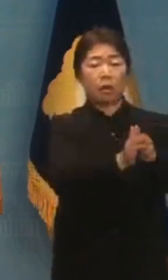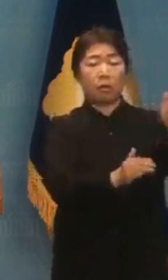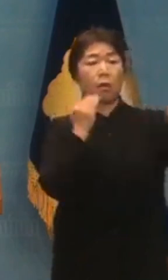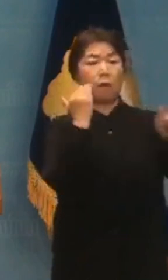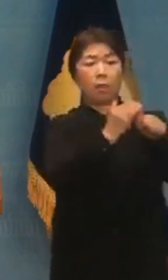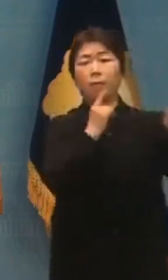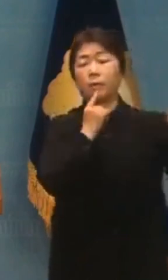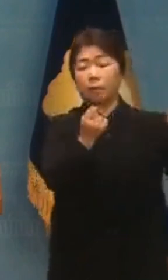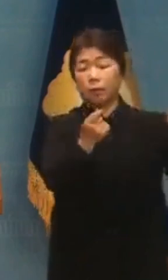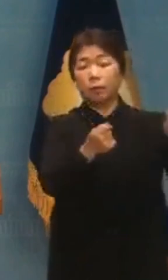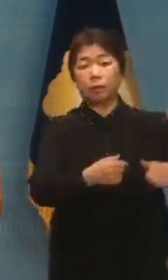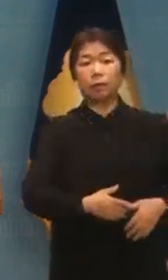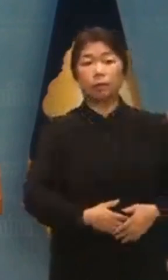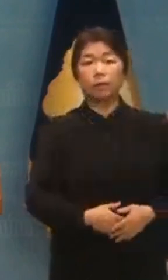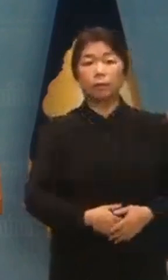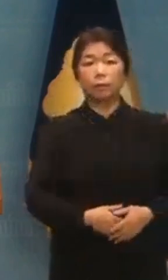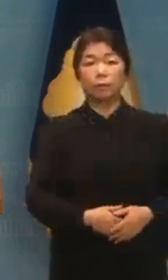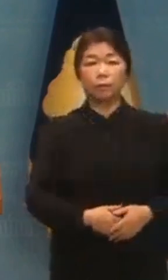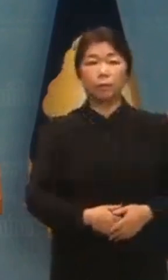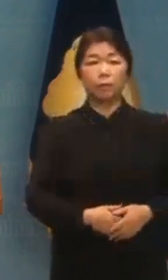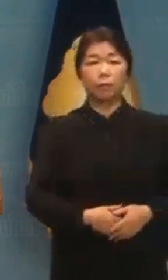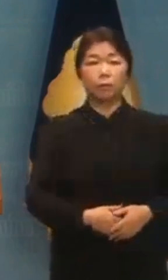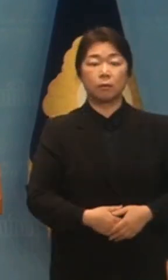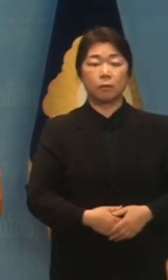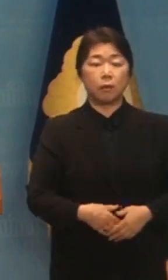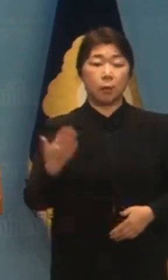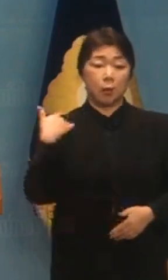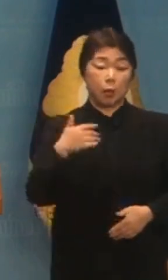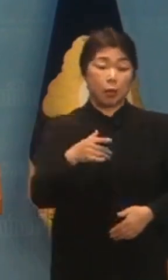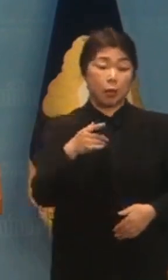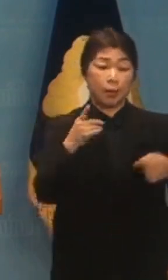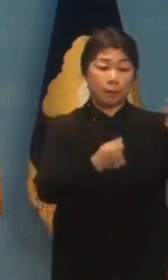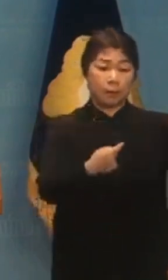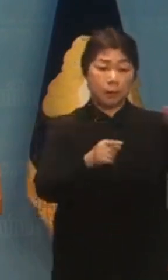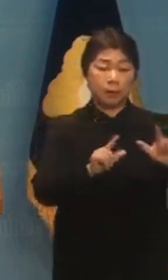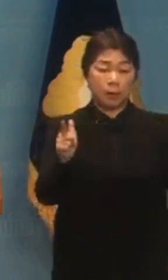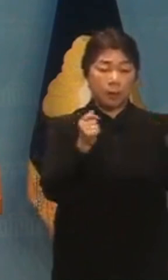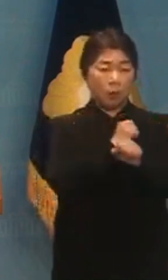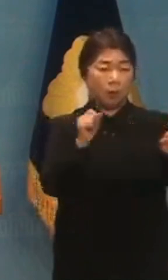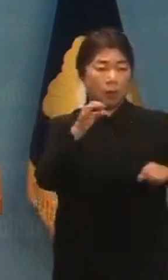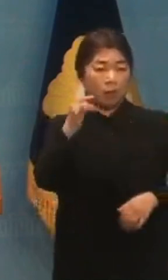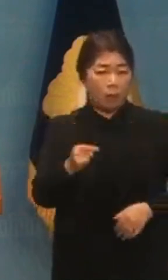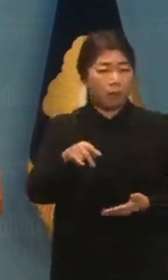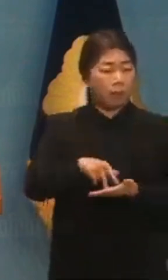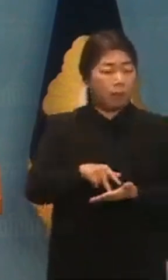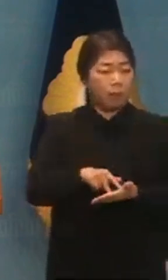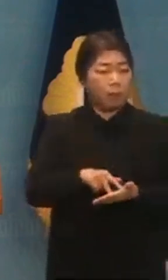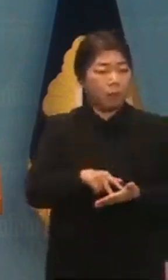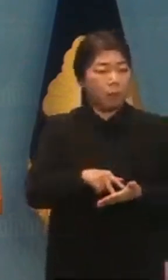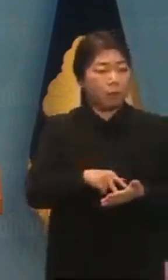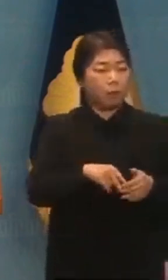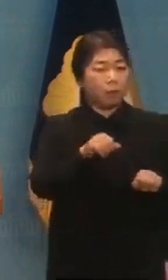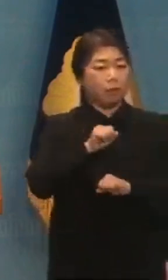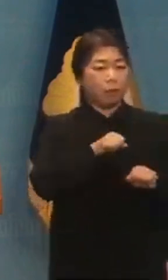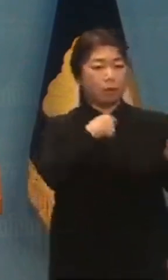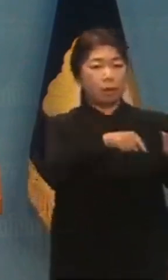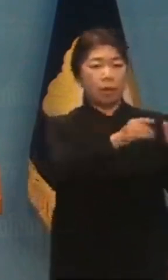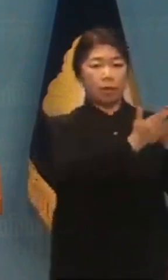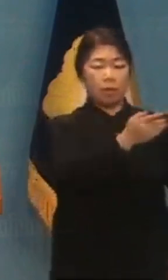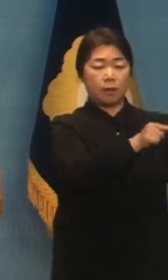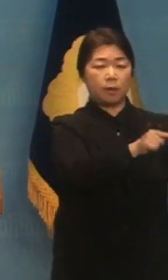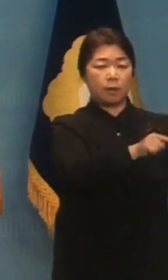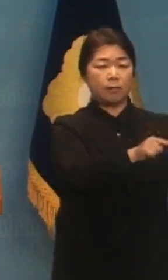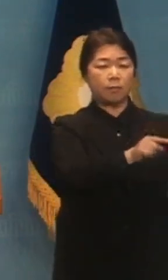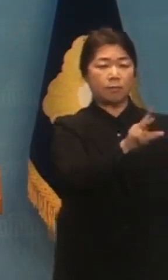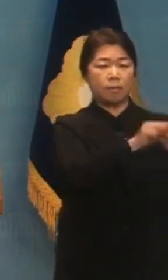마땅하지 않습니까? 지난 1일 광복회는 국방부 교재 논란에 대해 신원식